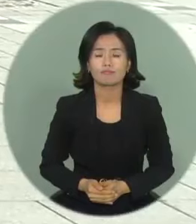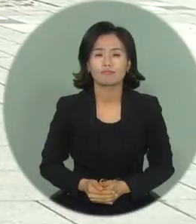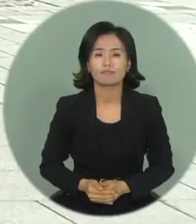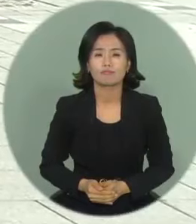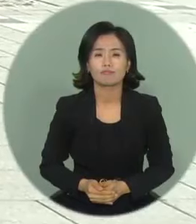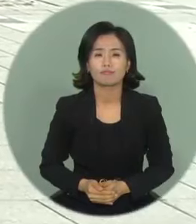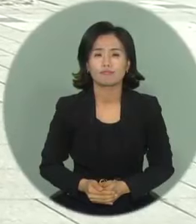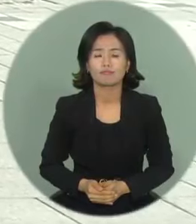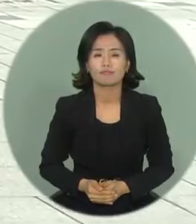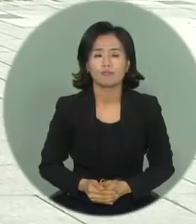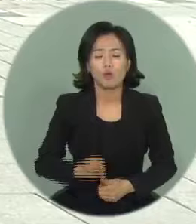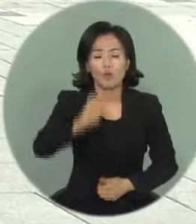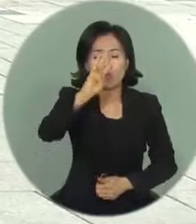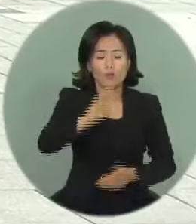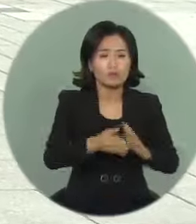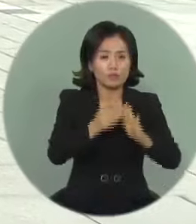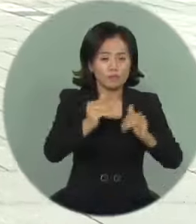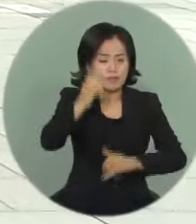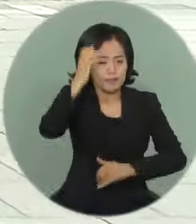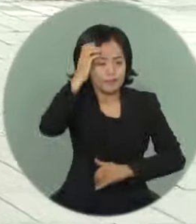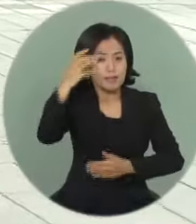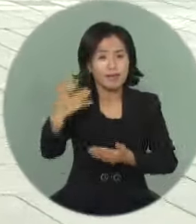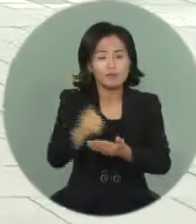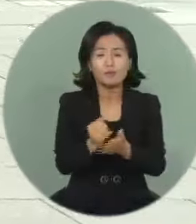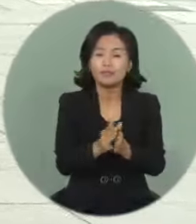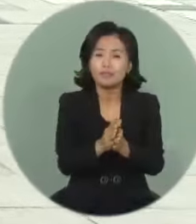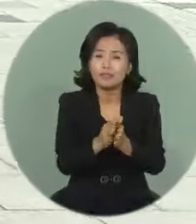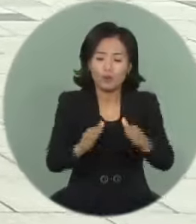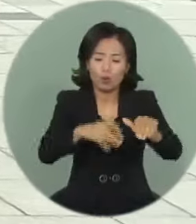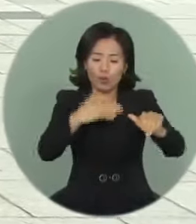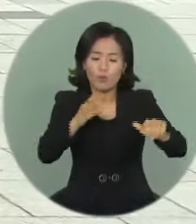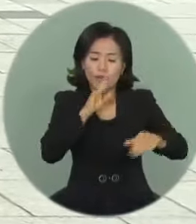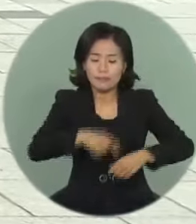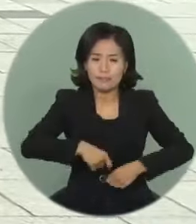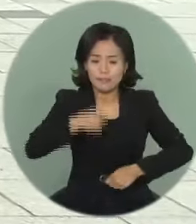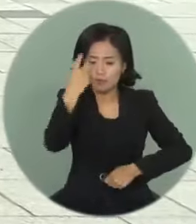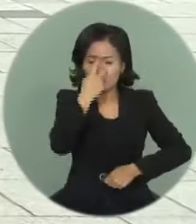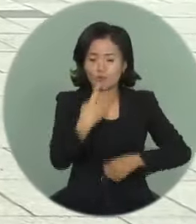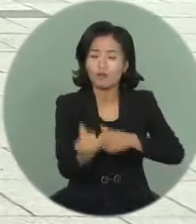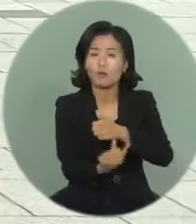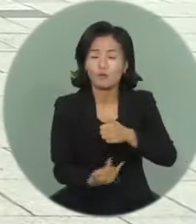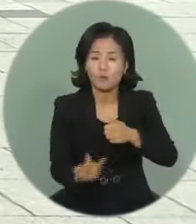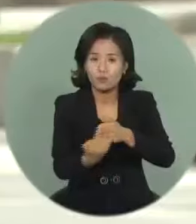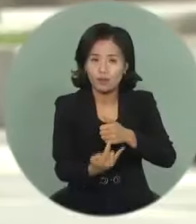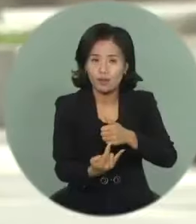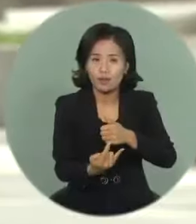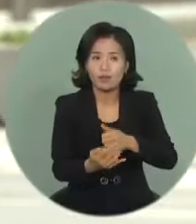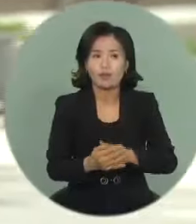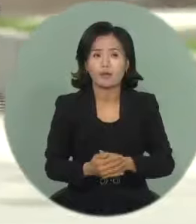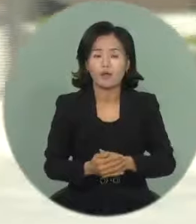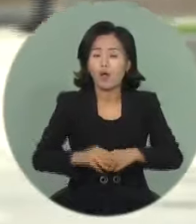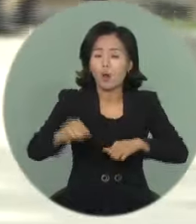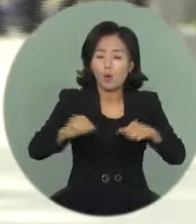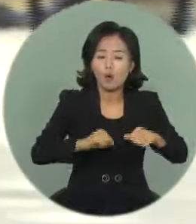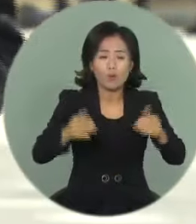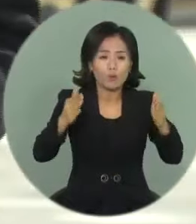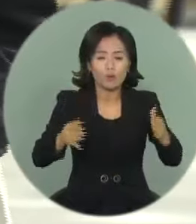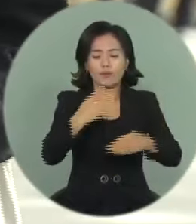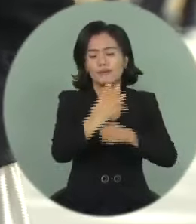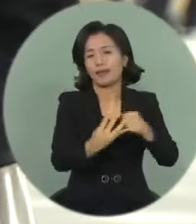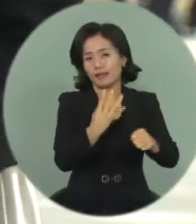취재했습니다 광주 시민들의 큰 기대를고 출범했던 52 진상규명 위원회 활동 기하은